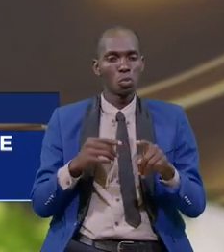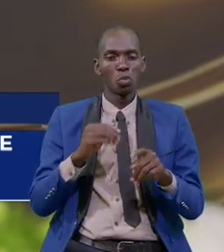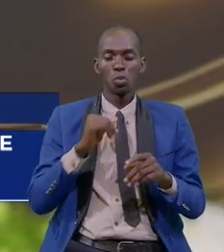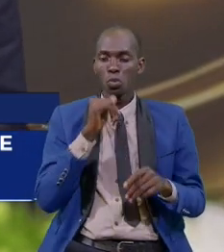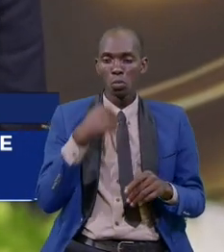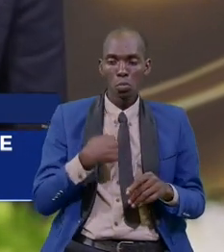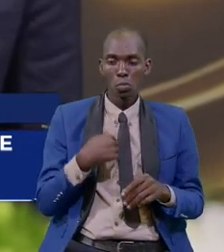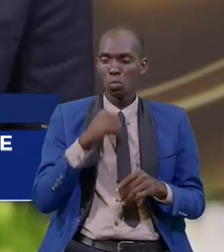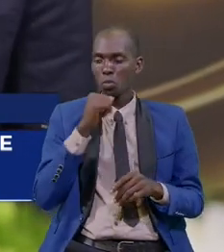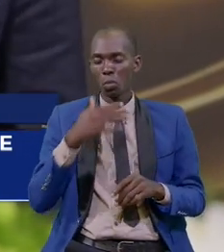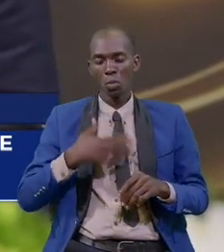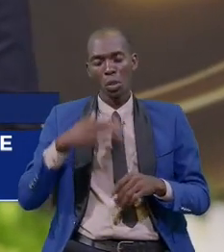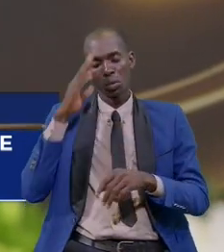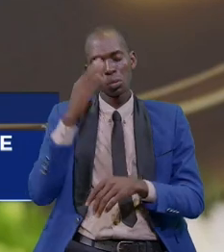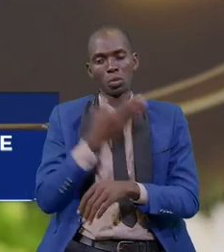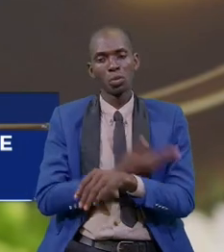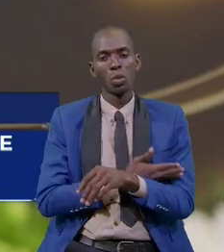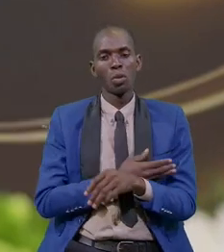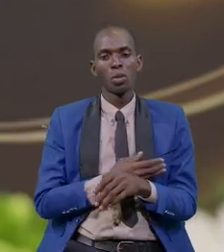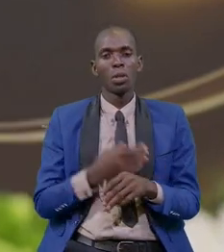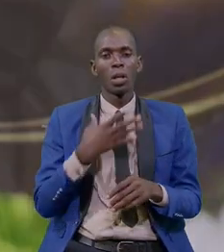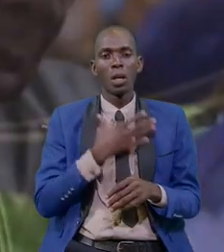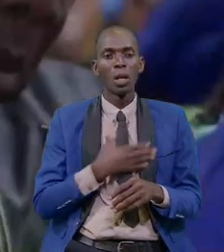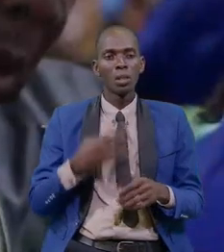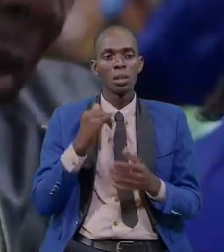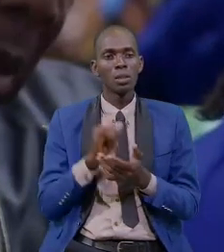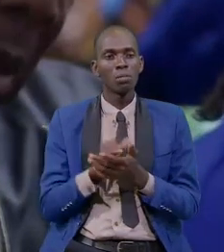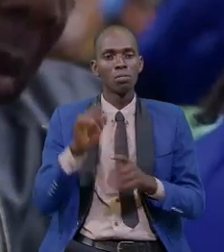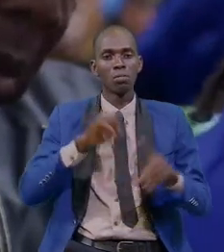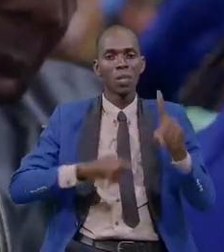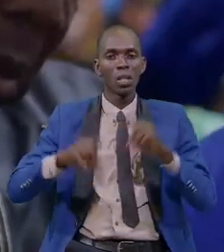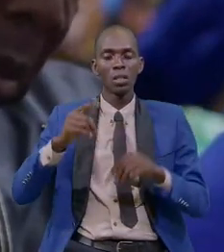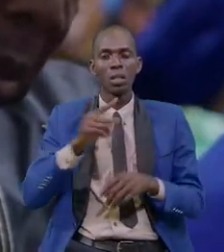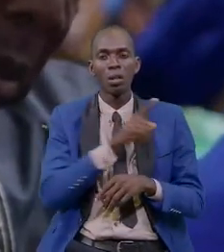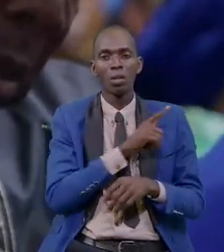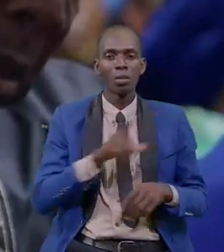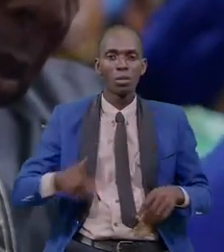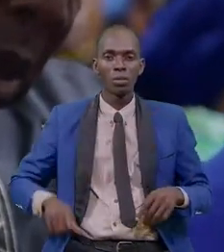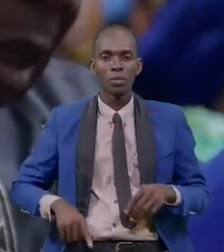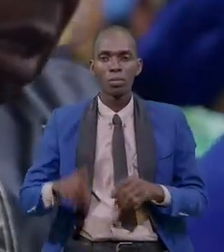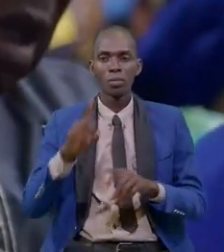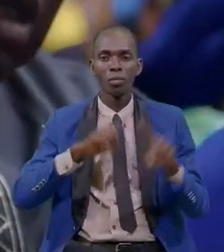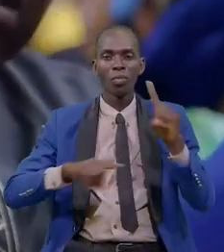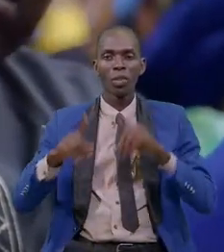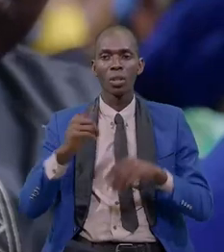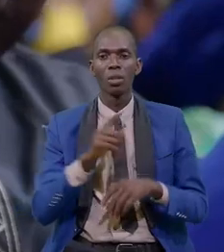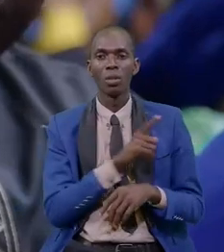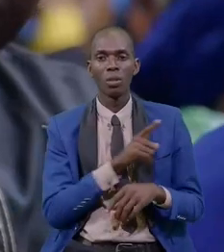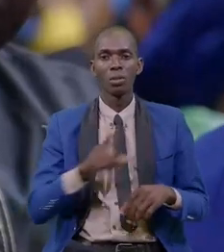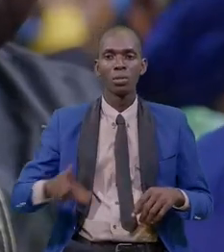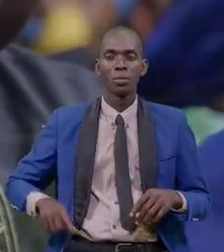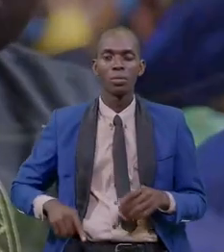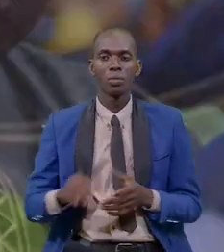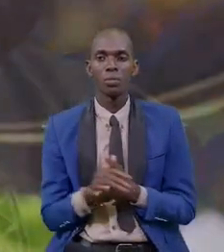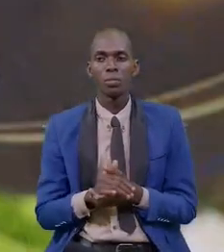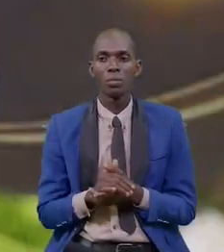point sur vous. C'est l'Éternel. Quelqu'un n'a qu'à le dire, l'Éternel. Dis-le, c'est l'Éternel. Il